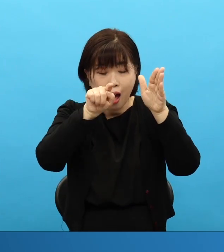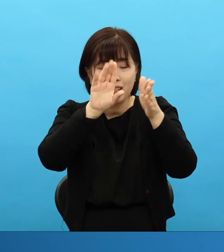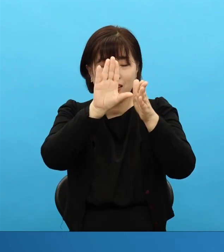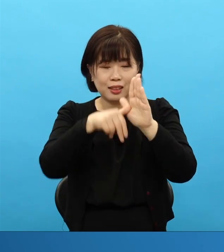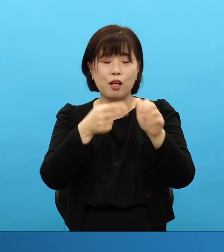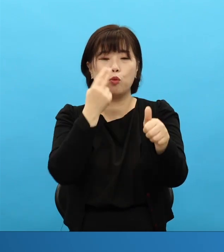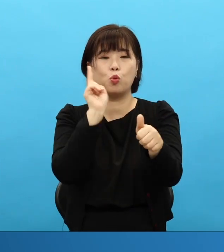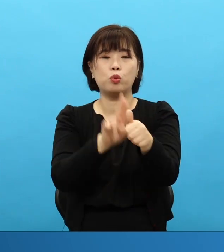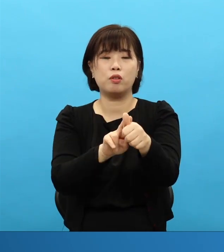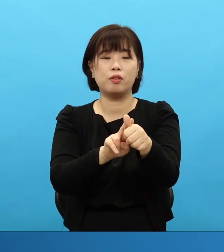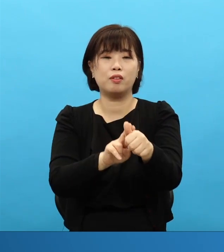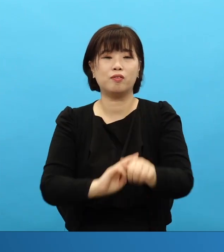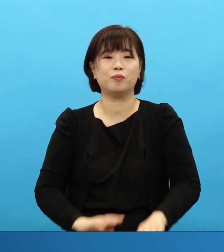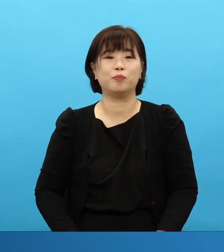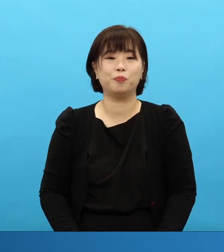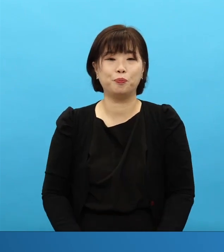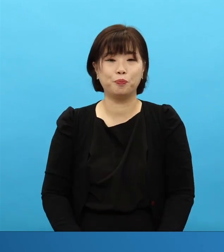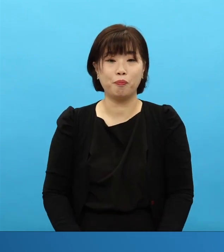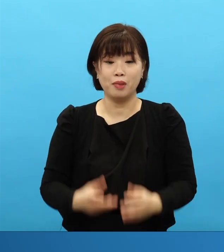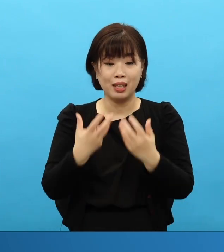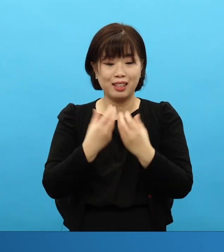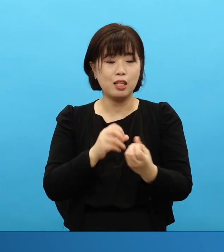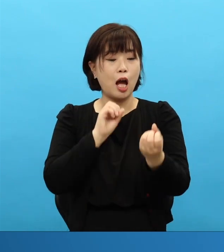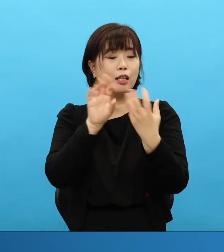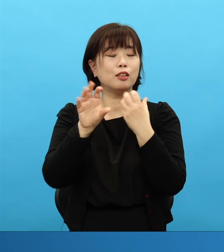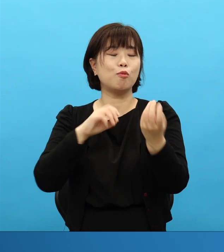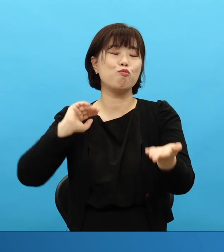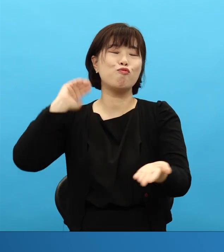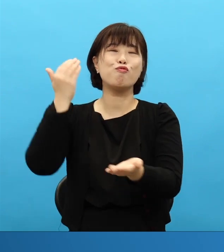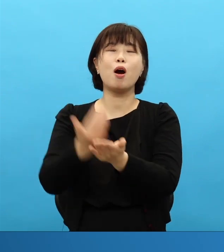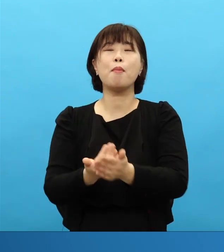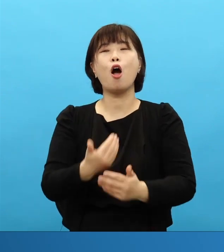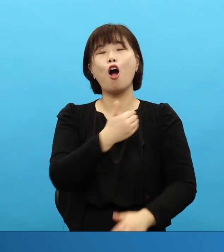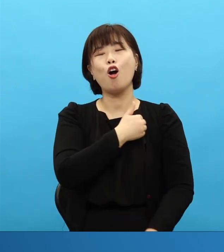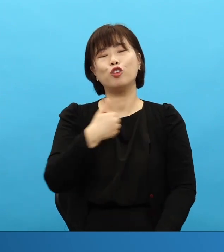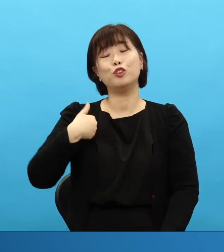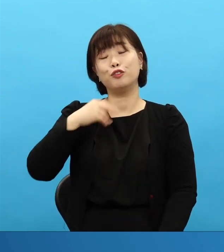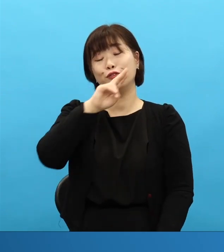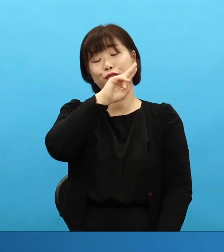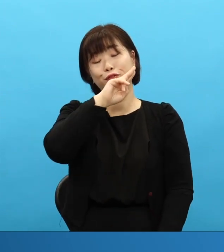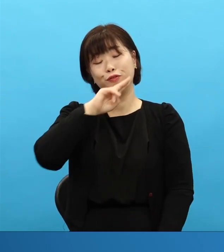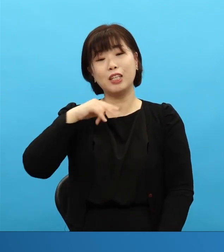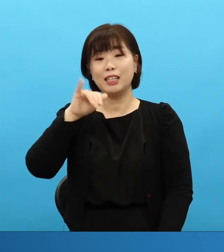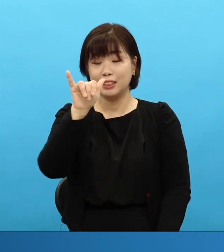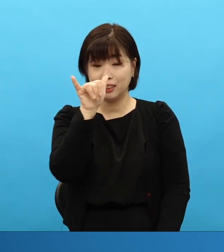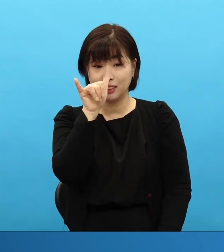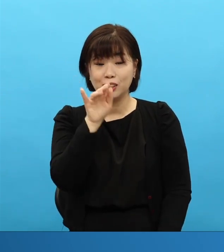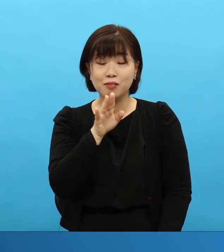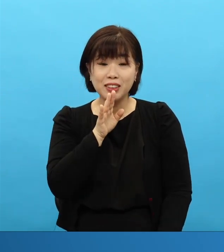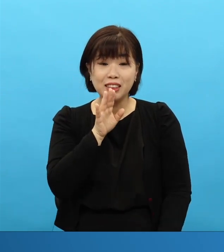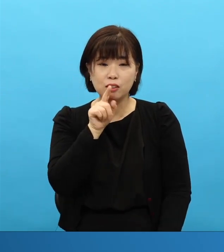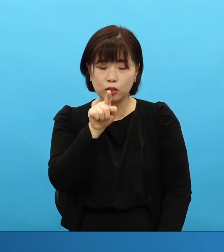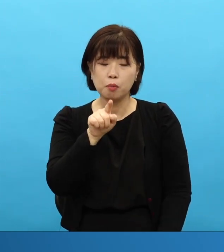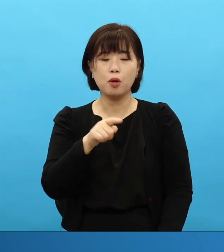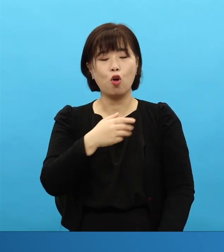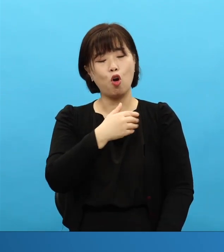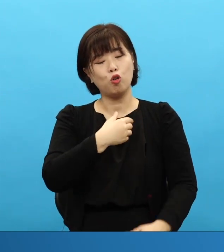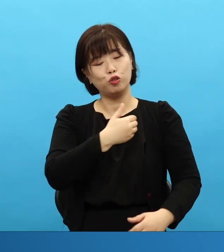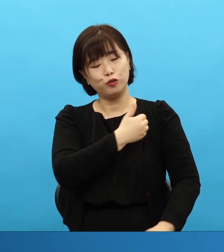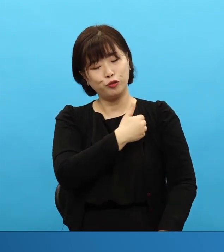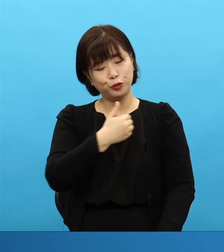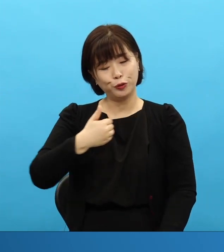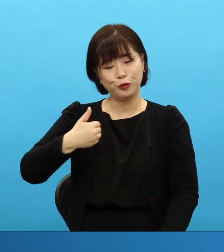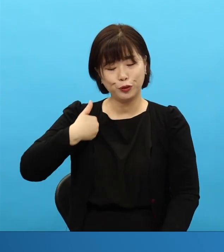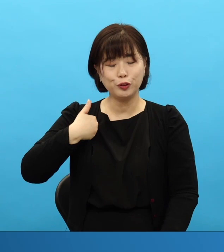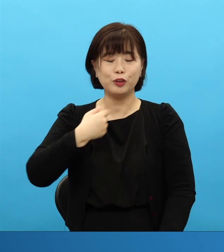여유가 생기잖아요. The 그렇죠? people who have a lot of answers, they have a leisure. 제 같은 경우는 이제 응답이 많이 오기 때문에 좀 여유 있게 볼 수가